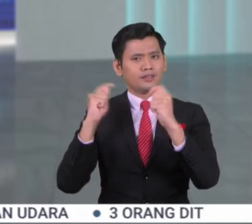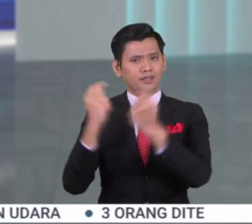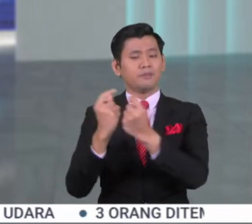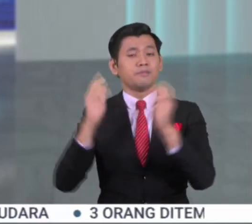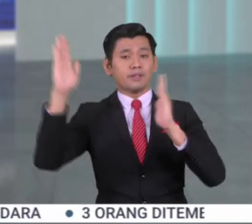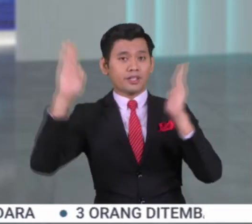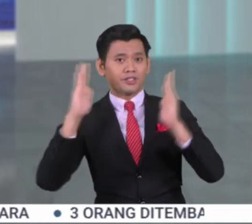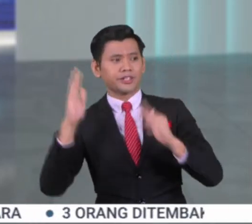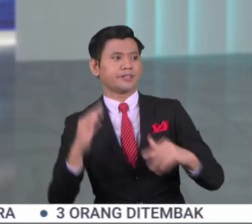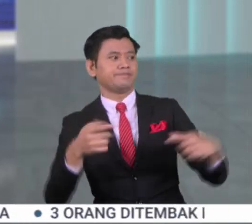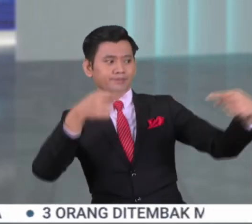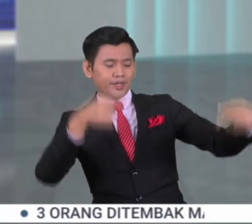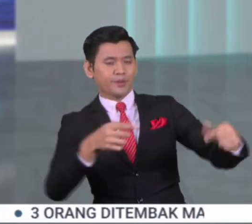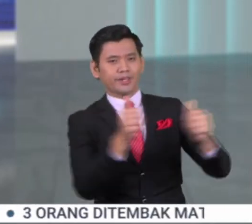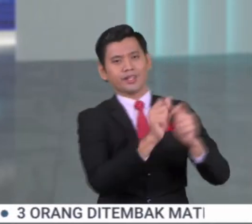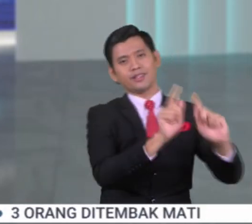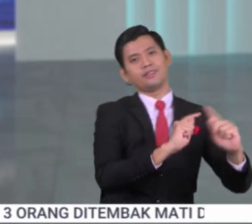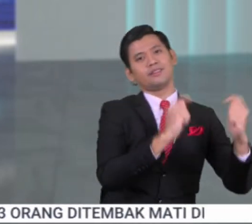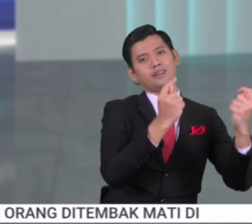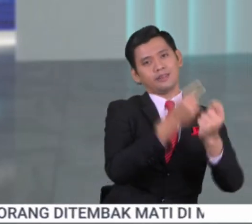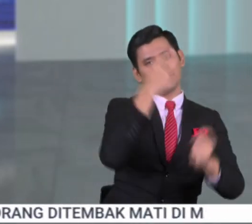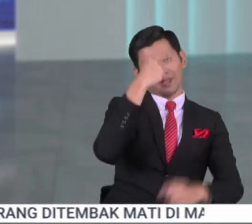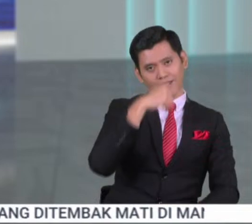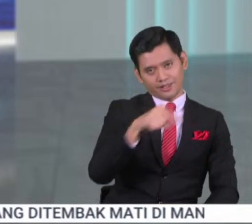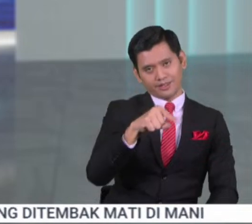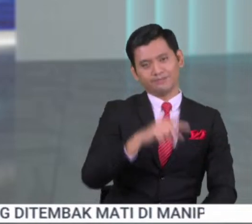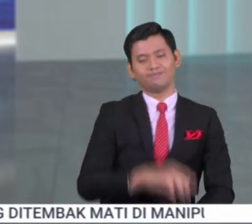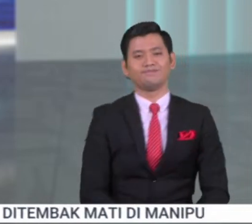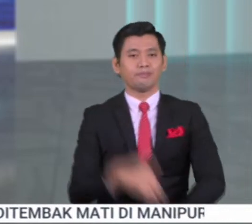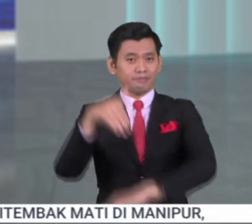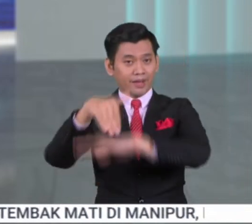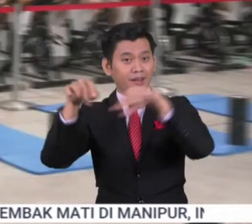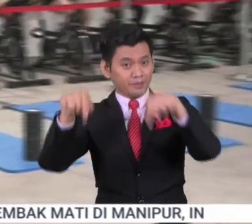terakhir kumpulan H di Stadium John Buri malam ini.